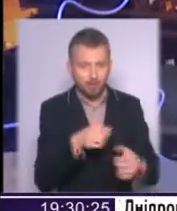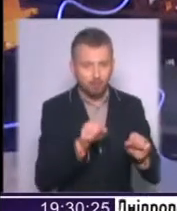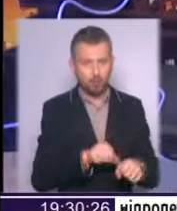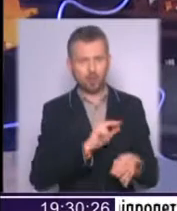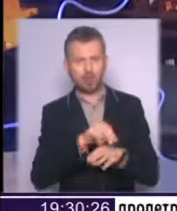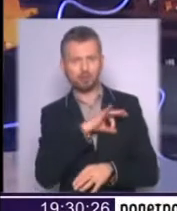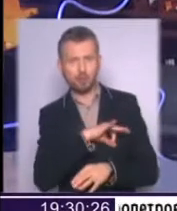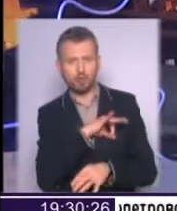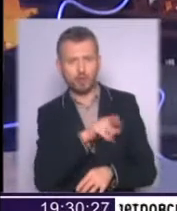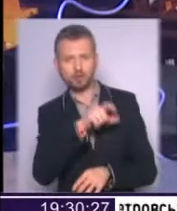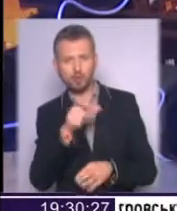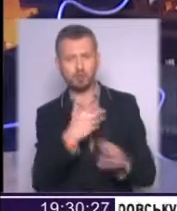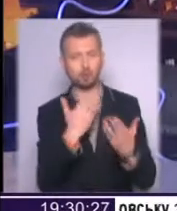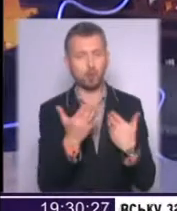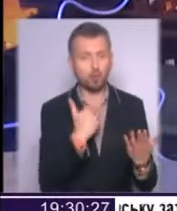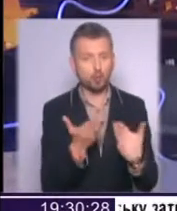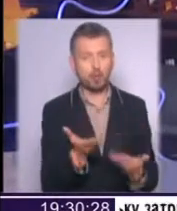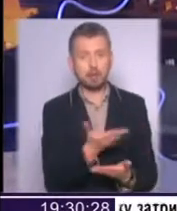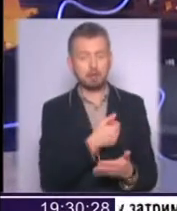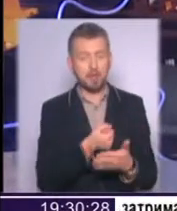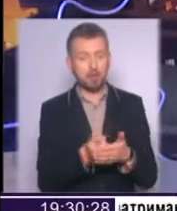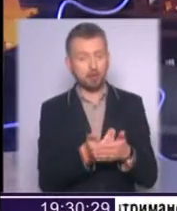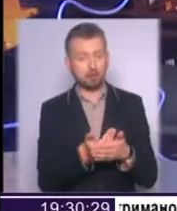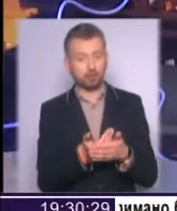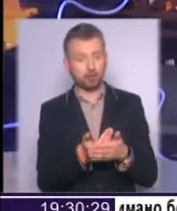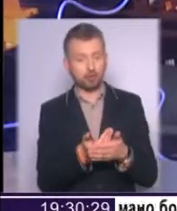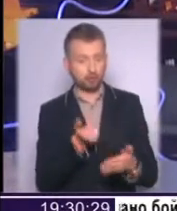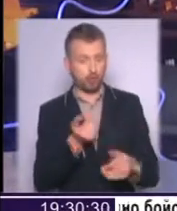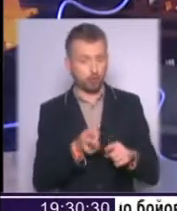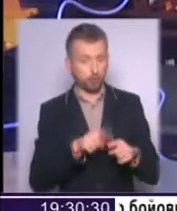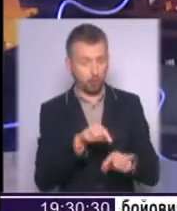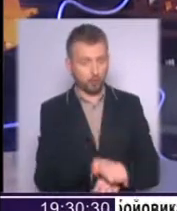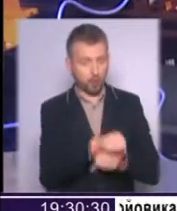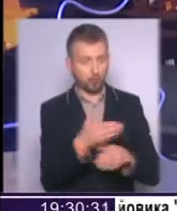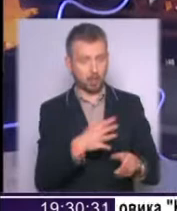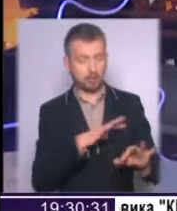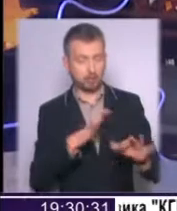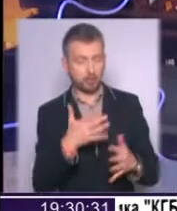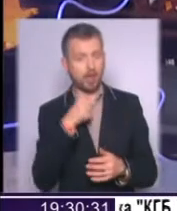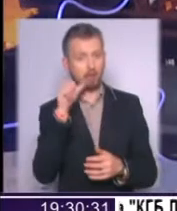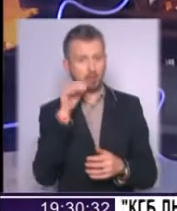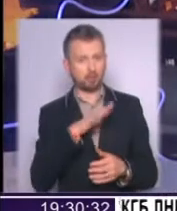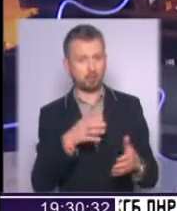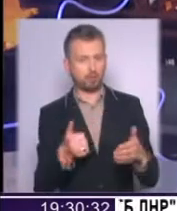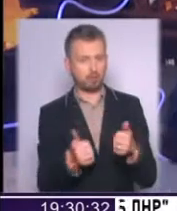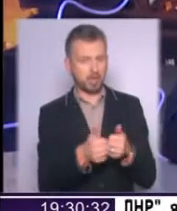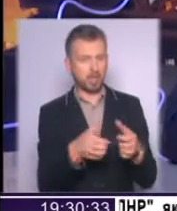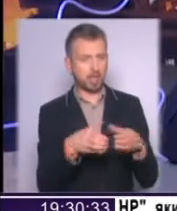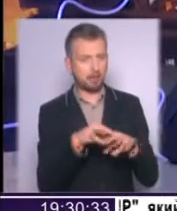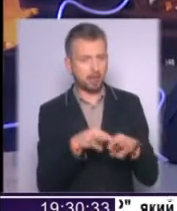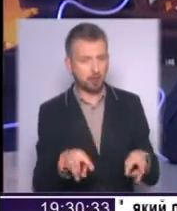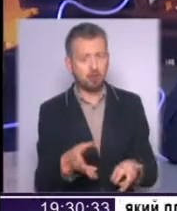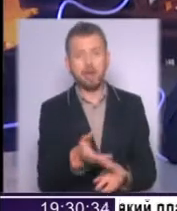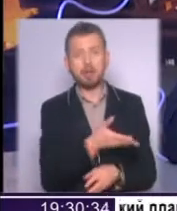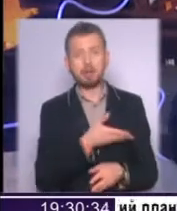людьми, спілкуючись. Ми ж до цього страйку, який відбувся сьогодні перед Верховною Радою, а учора перед Кабміном, ми